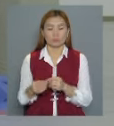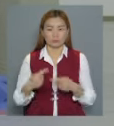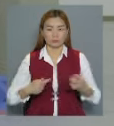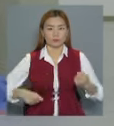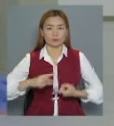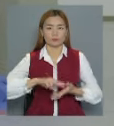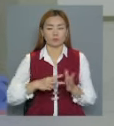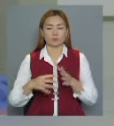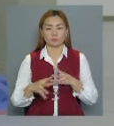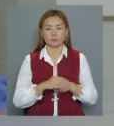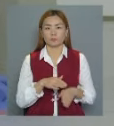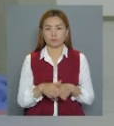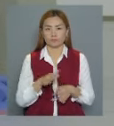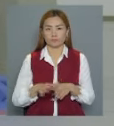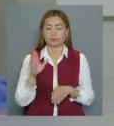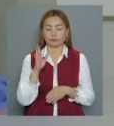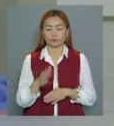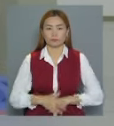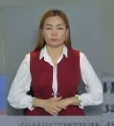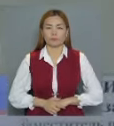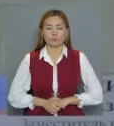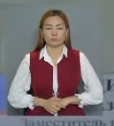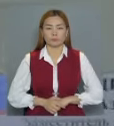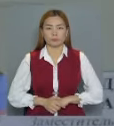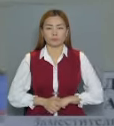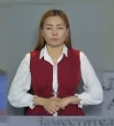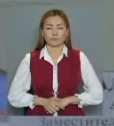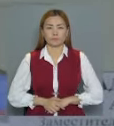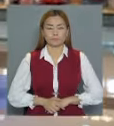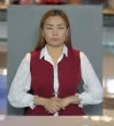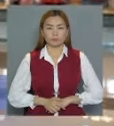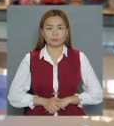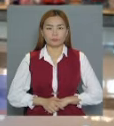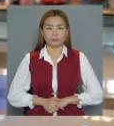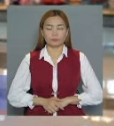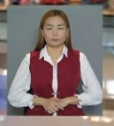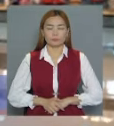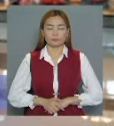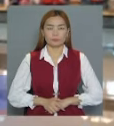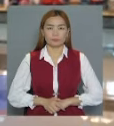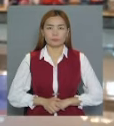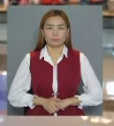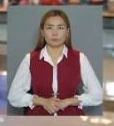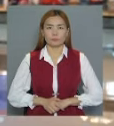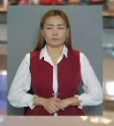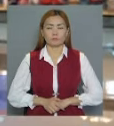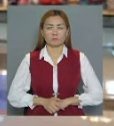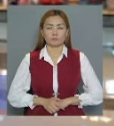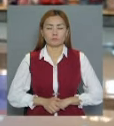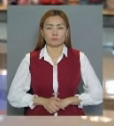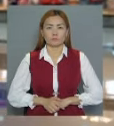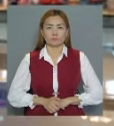бизнес жобаларды жүзеге асыруға ниетті екендігін атап өтті. Ну, на самом деле, у нас достаточно большая